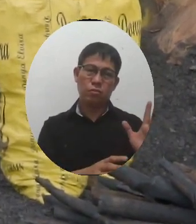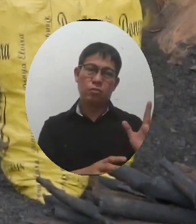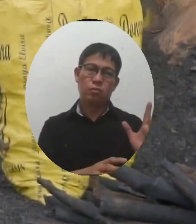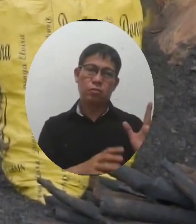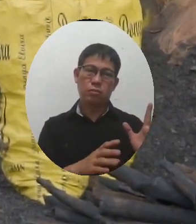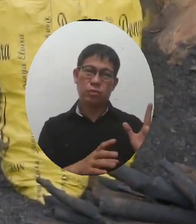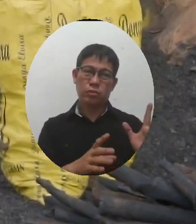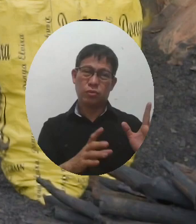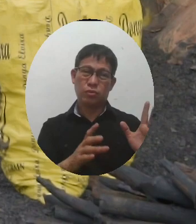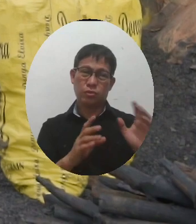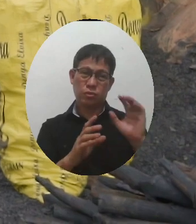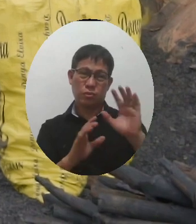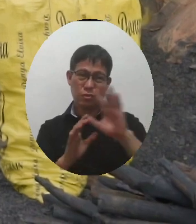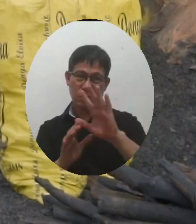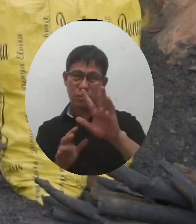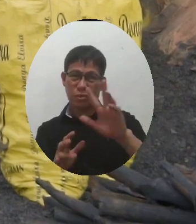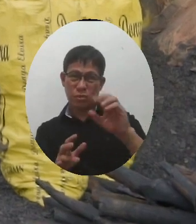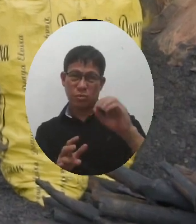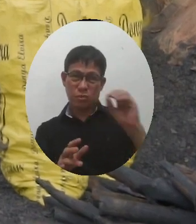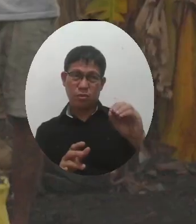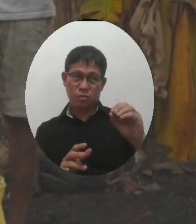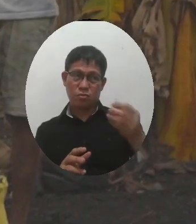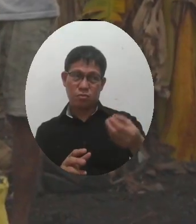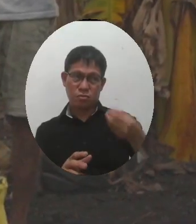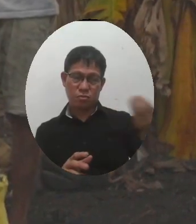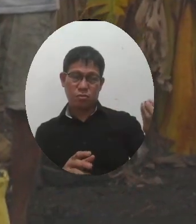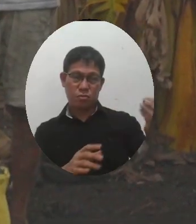Kanila yung 30.